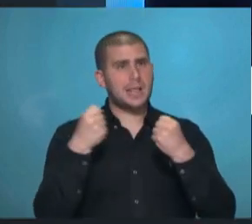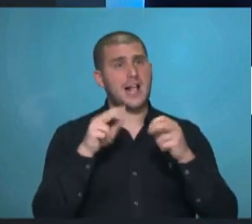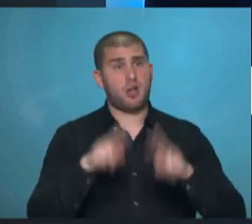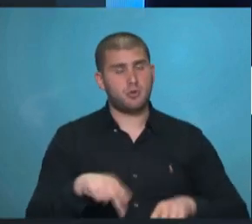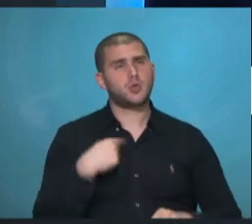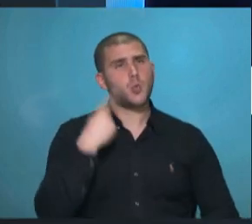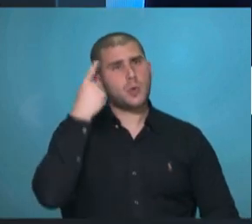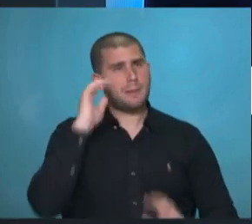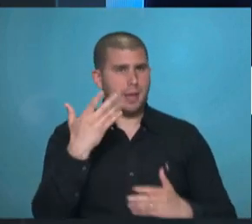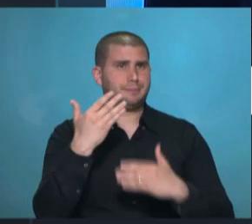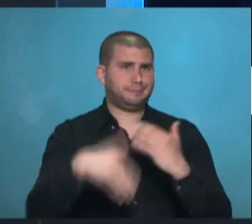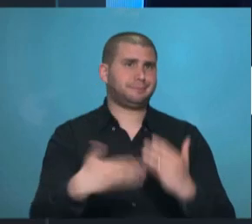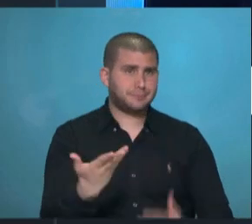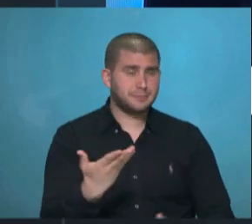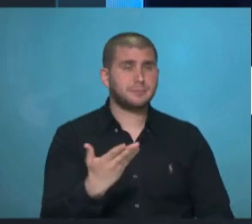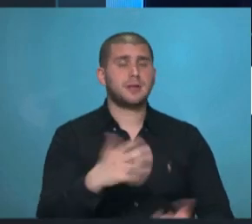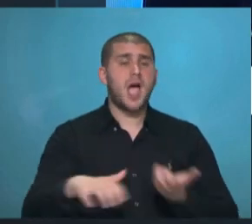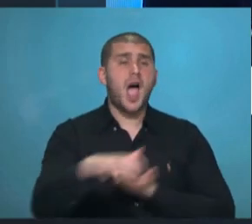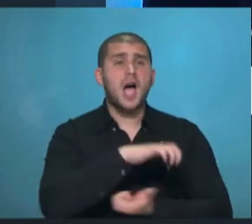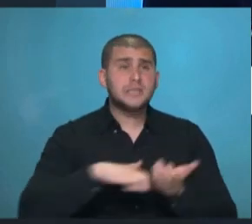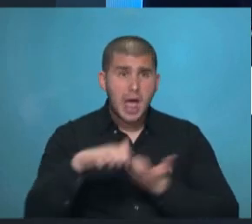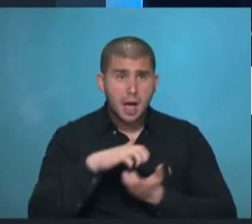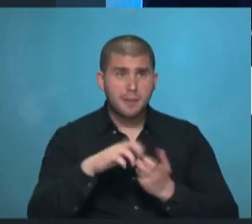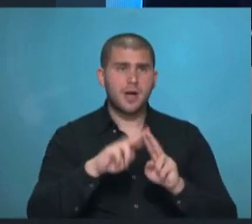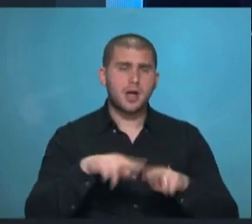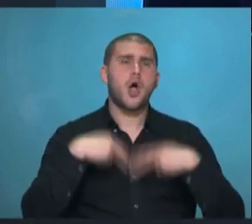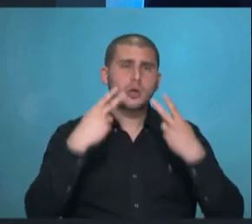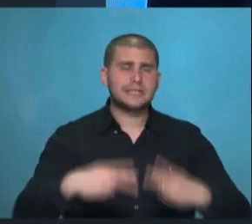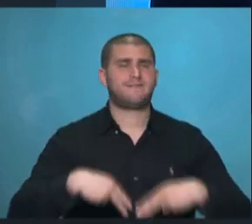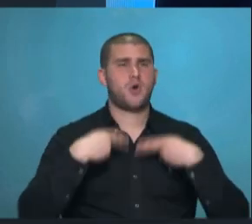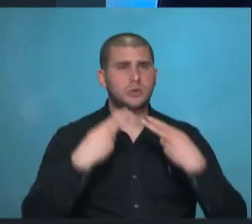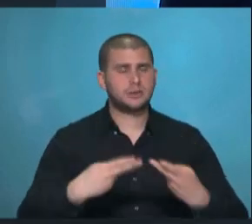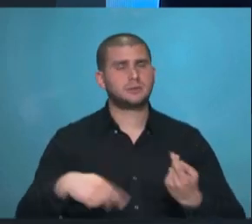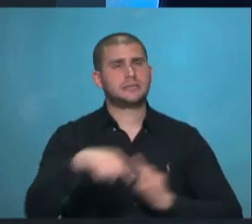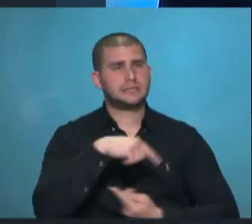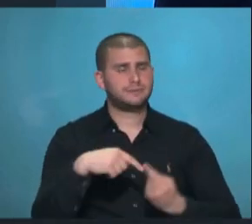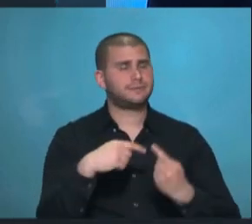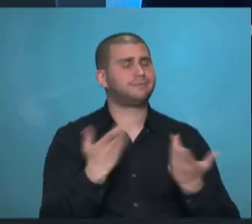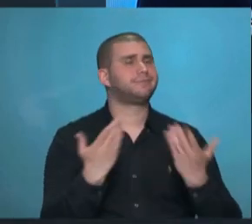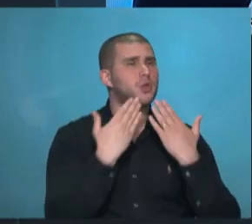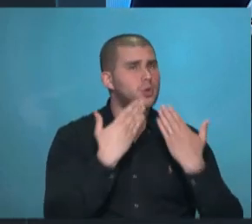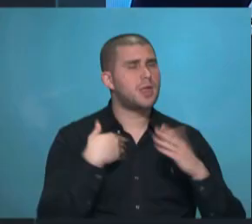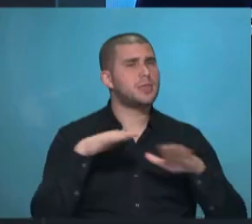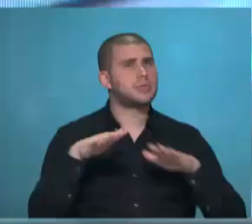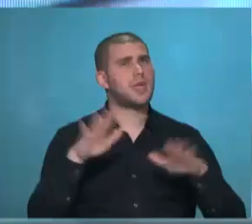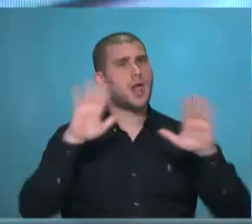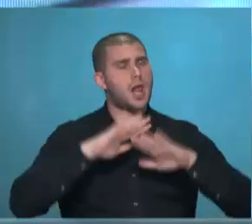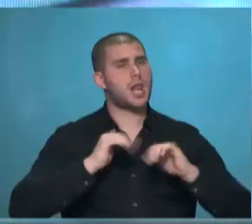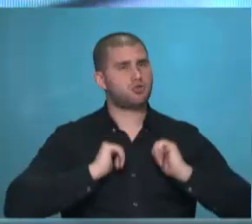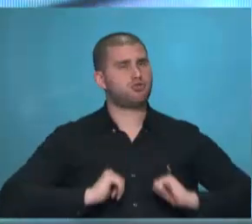יודעים איך זה נגמר. סבב הסלמה וחוזר חלילה. בין סבב לסבב, תודה רבה. נאחל לכם לילה שקט,